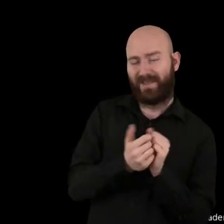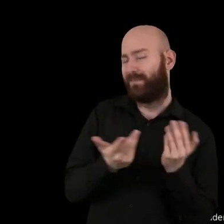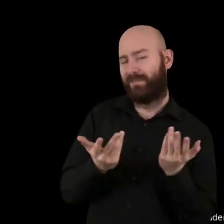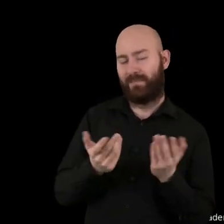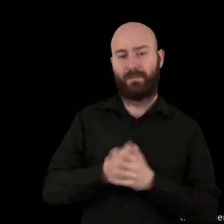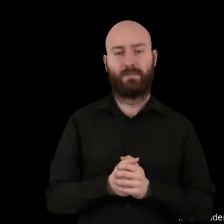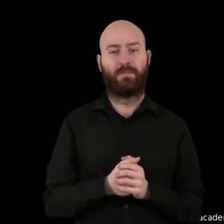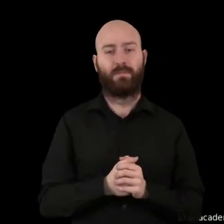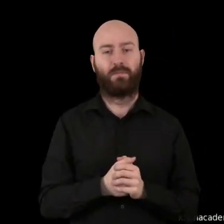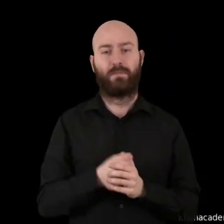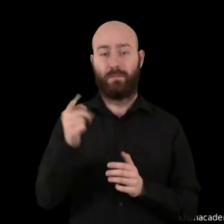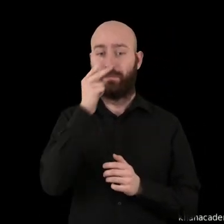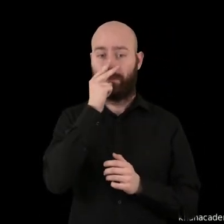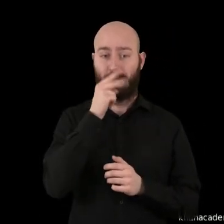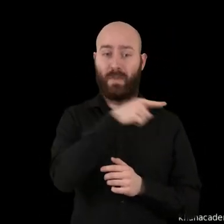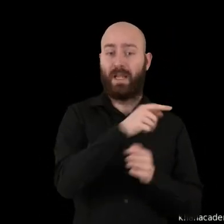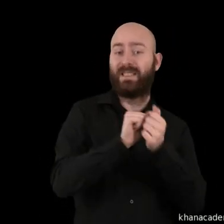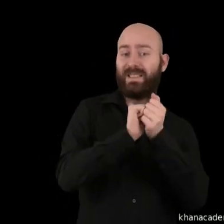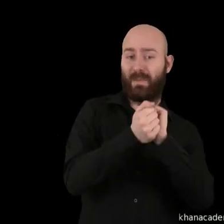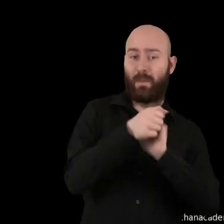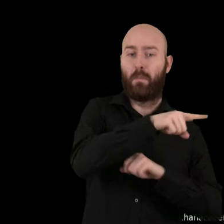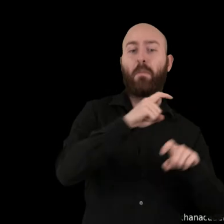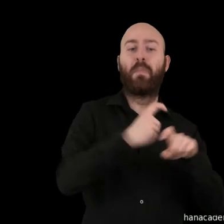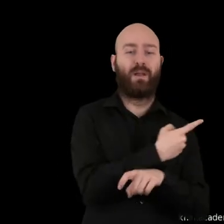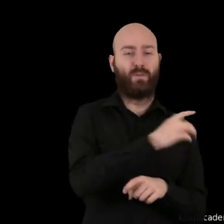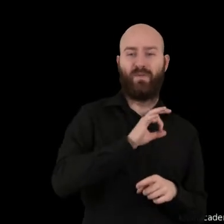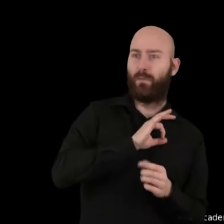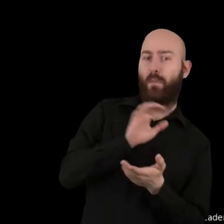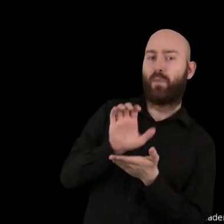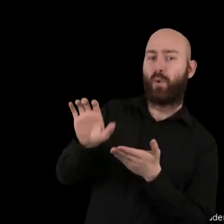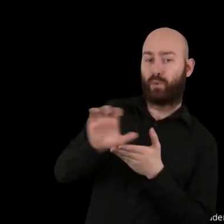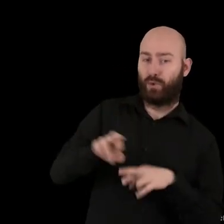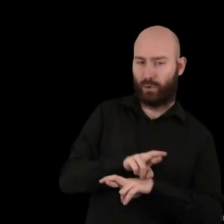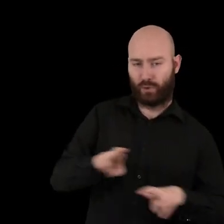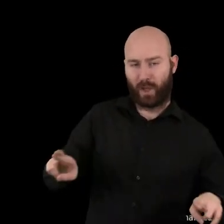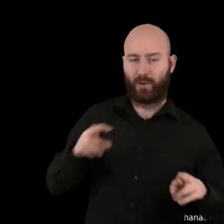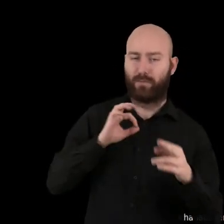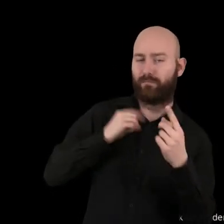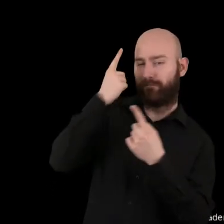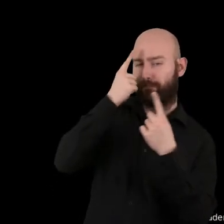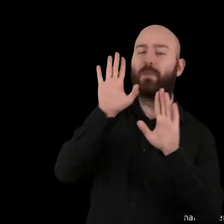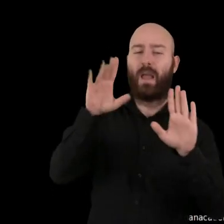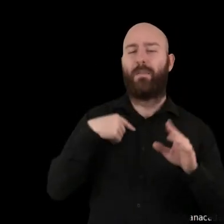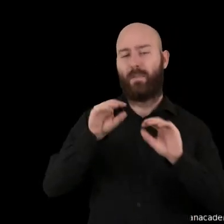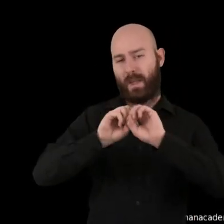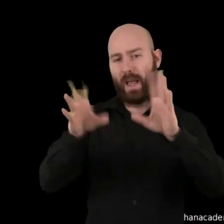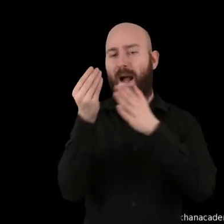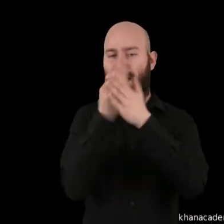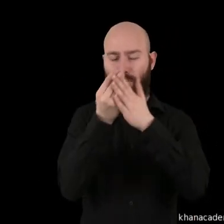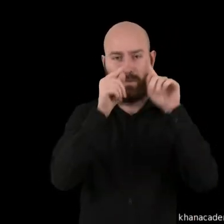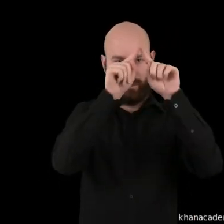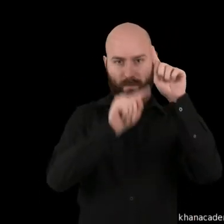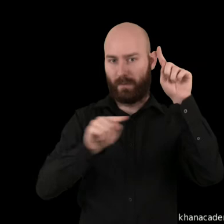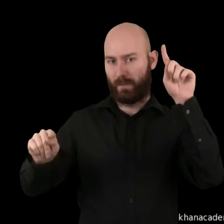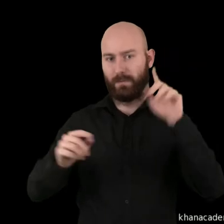produkcji. Całkowita produkcja rośnie z powodu dodatkowej ilości dóbr, które wytwarza kraj. Można o tym